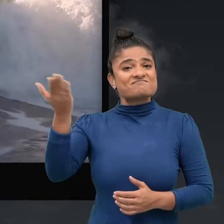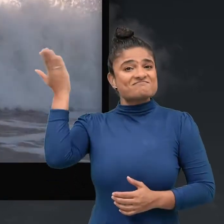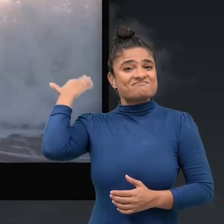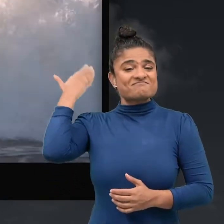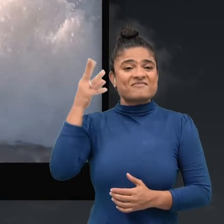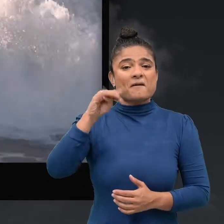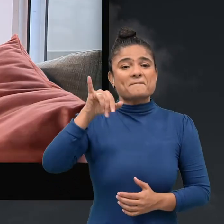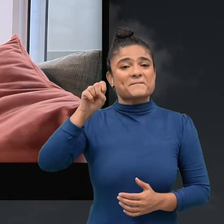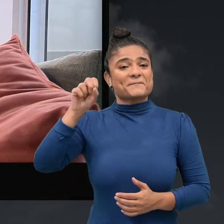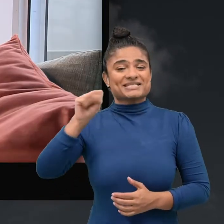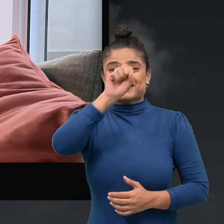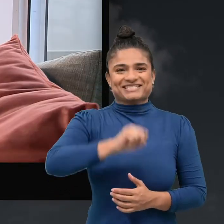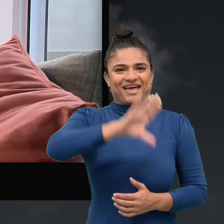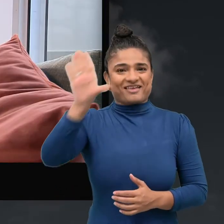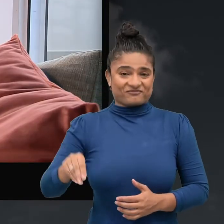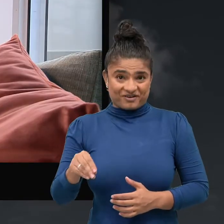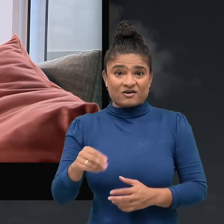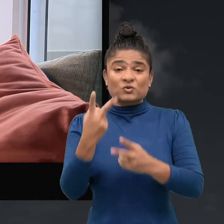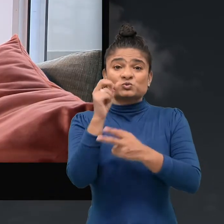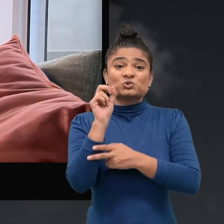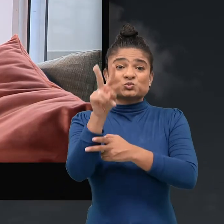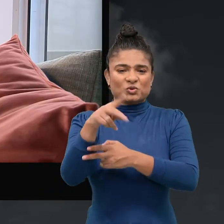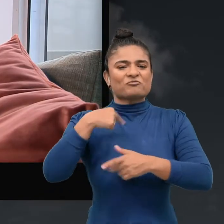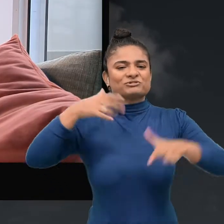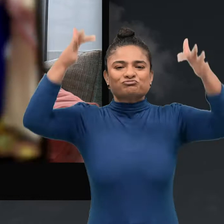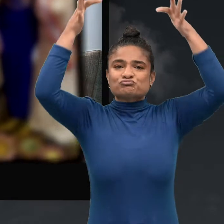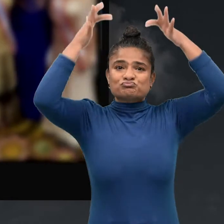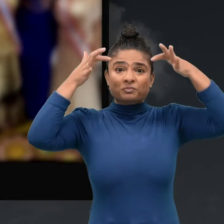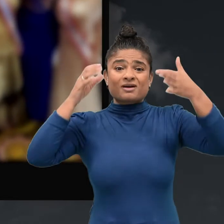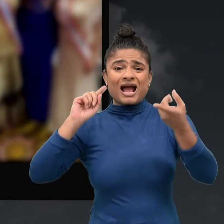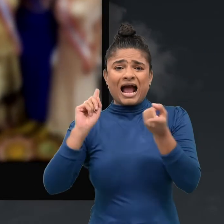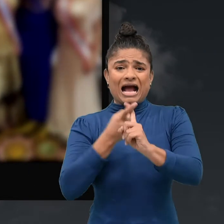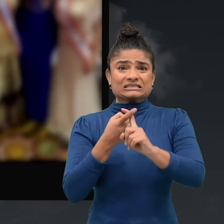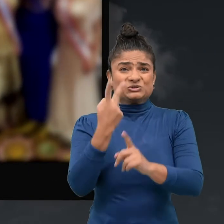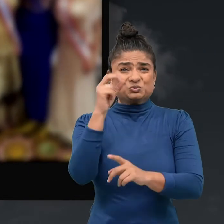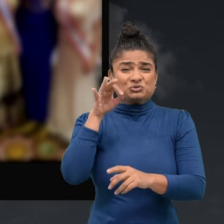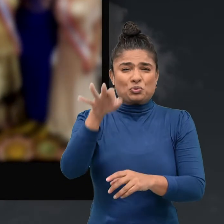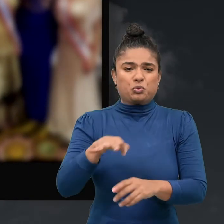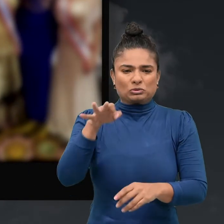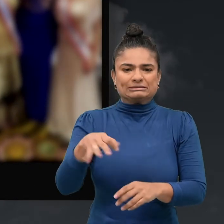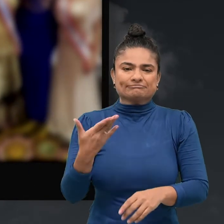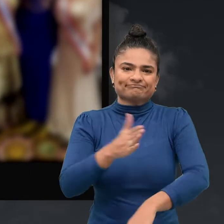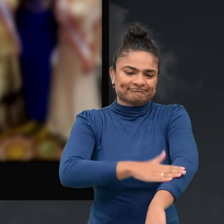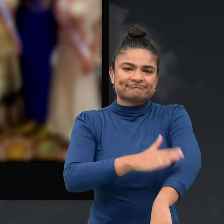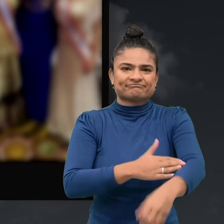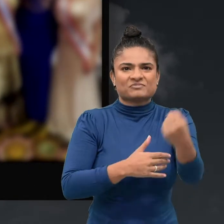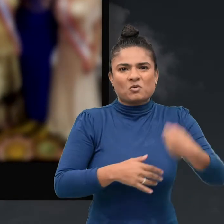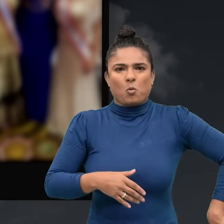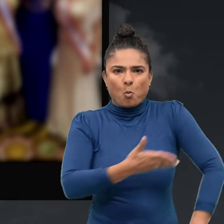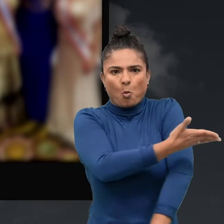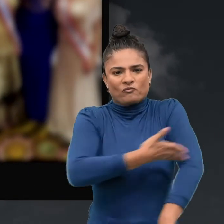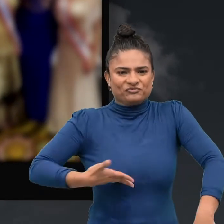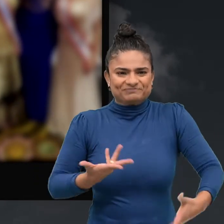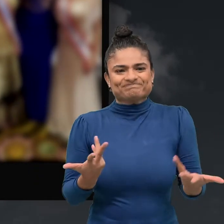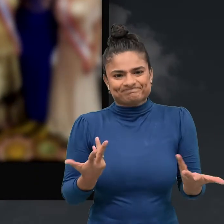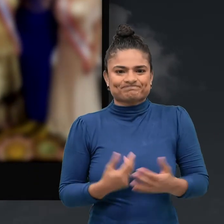Ek is 'n voormalige mevrou Suid-Afrika. Ek was in 2012 gekroon en ek het in 2013 was ek in 'n ongeluk gewees en toe het ek nou